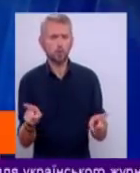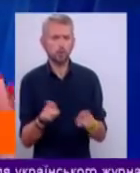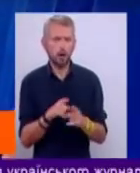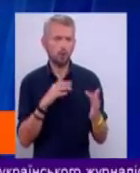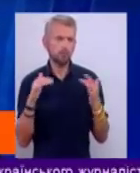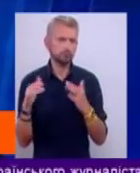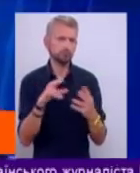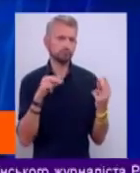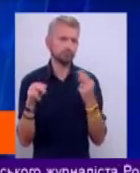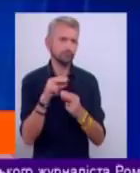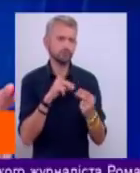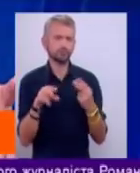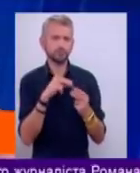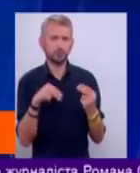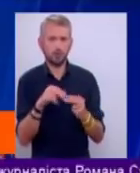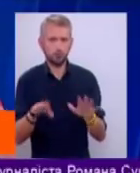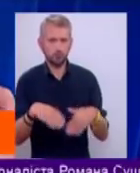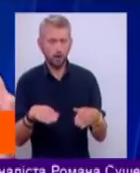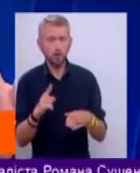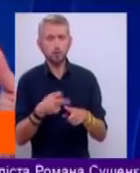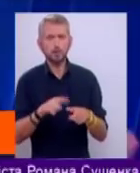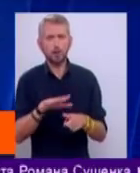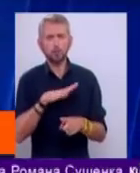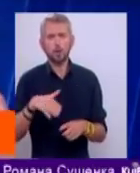поговорили, балачки, щоб це були корисні, конкретні